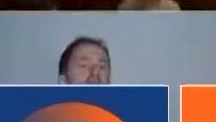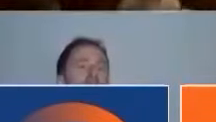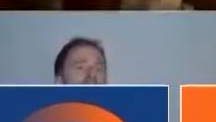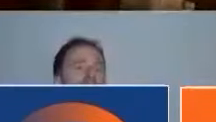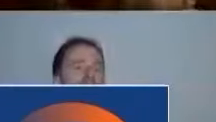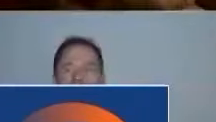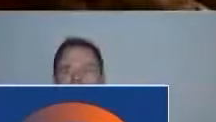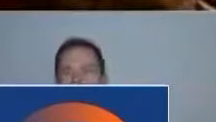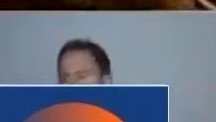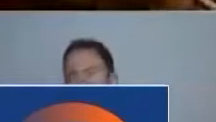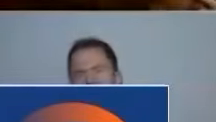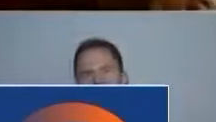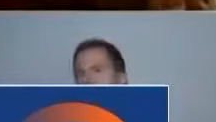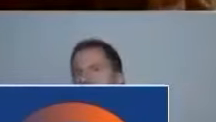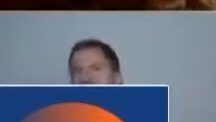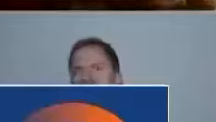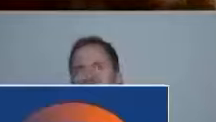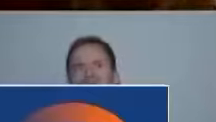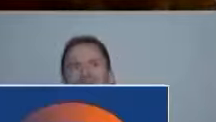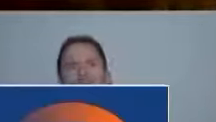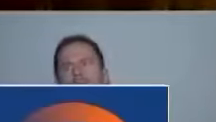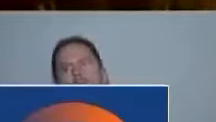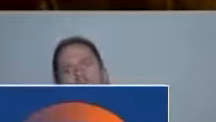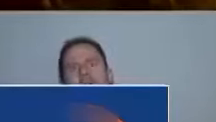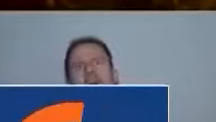Σε κάθε περίπτωση, απαντήσεις για την περιουσιακή κατάσταση του